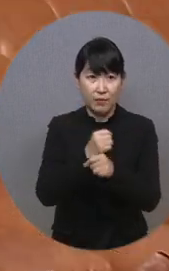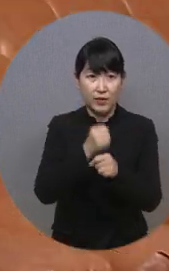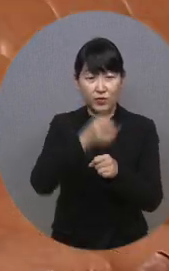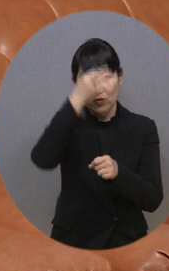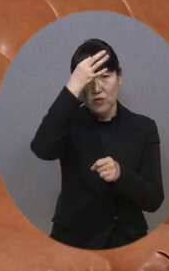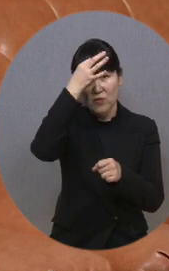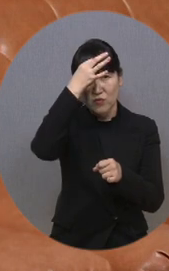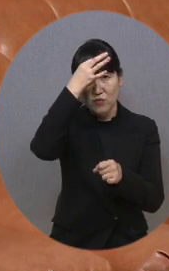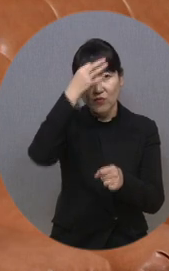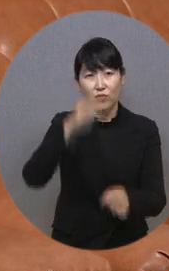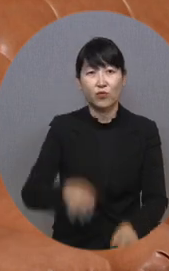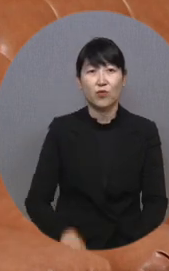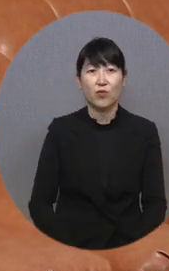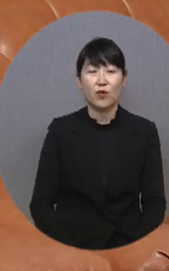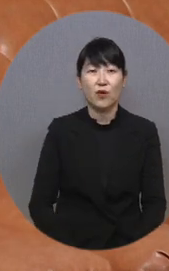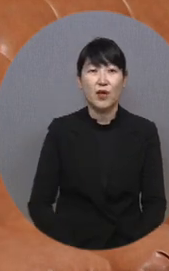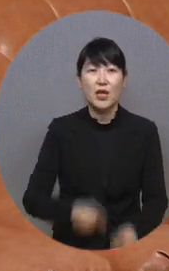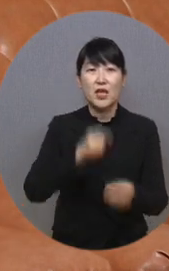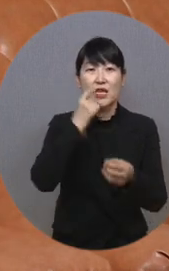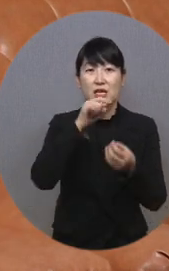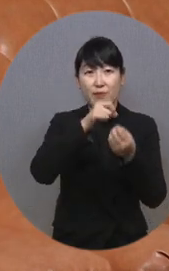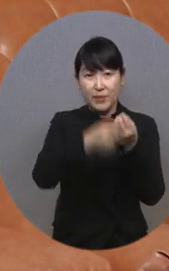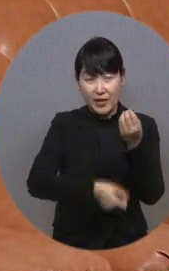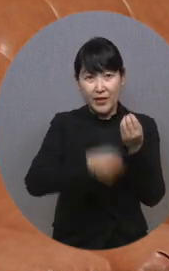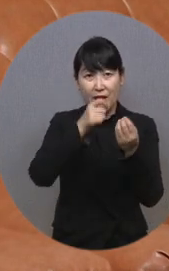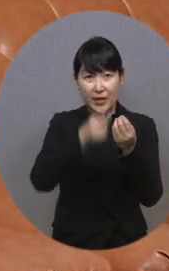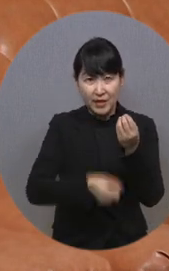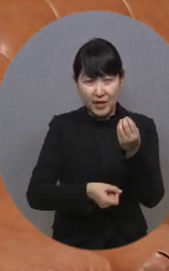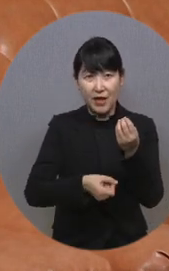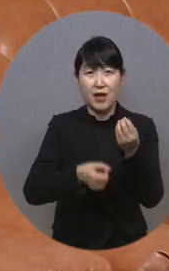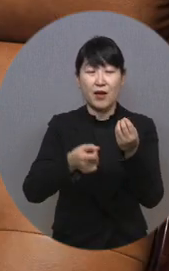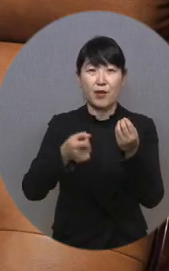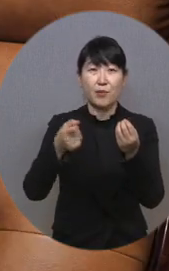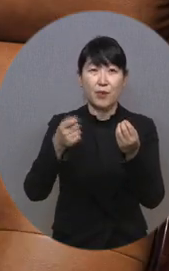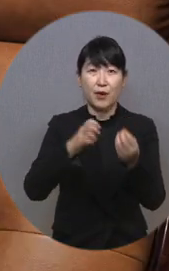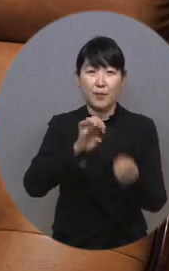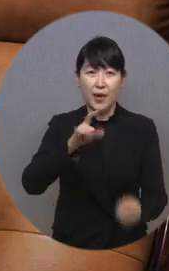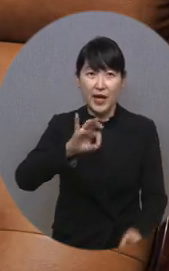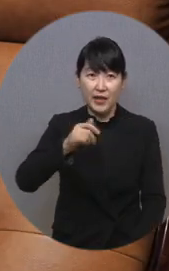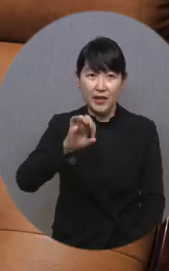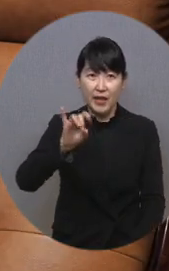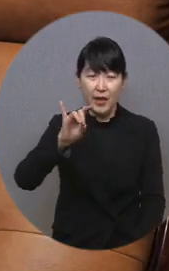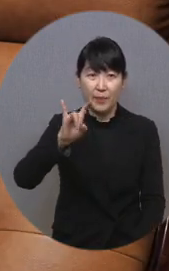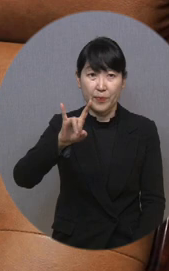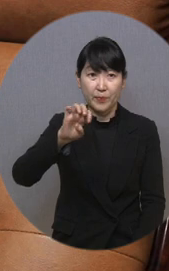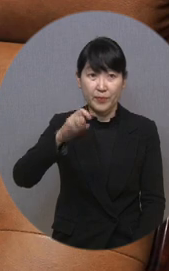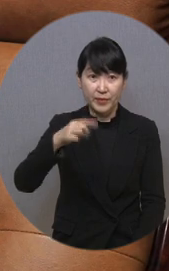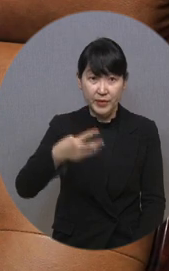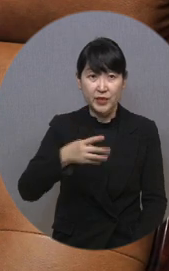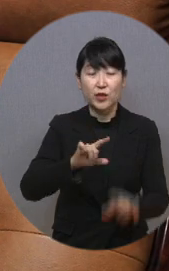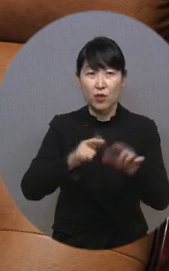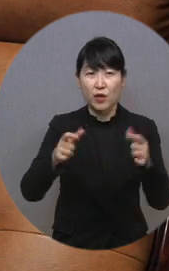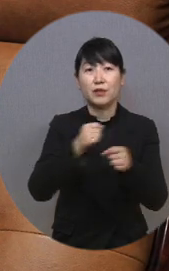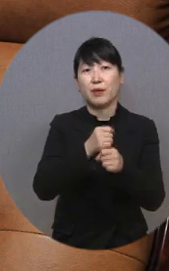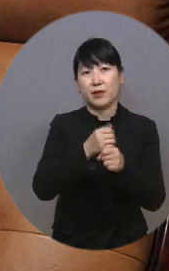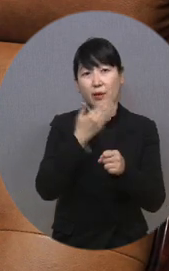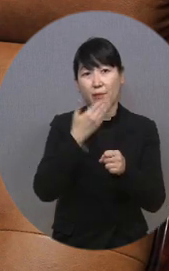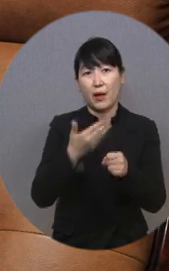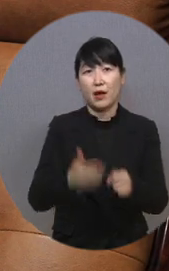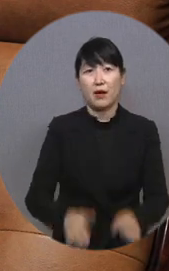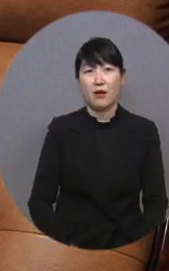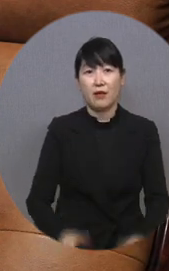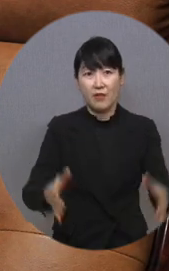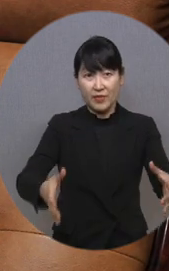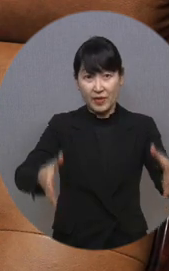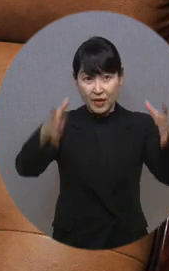열대 지역에 있는 바나나라든지 파인애플이라든지 그런 걸 생산하다 하더라도 20톤짜리 탱크 안에서 수십억 개의